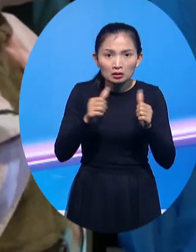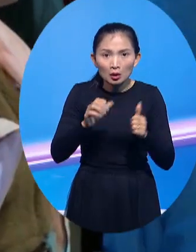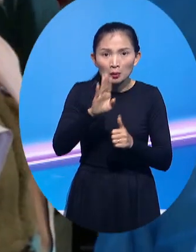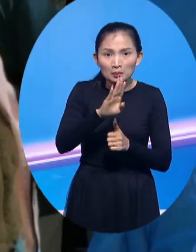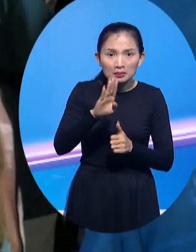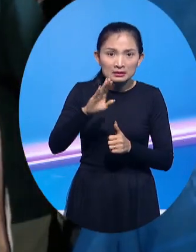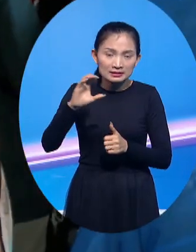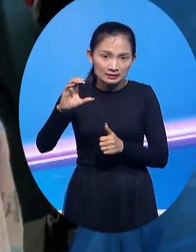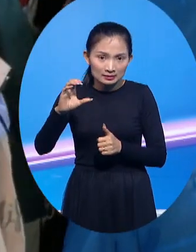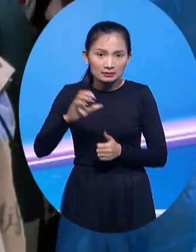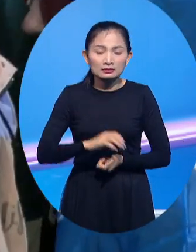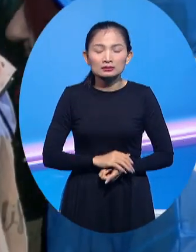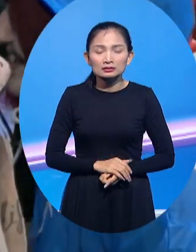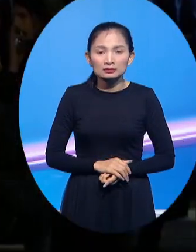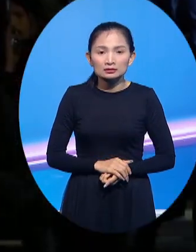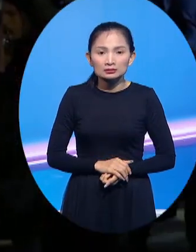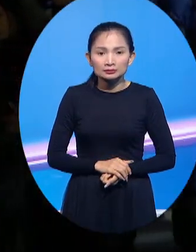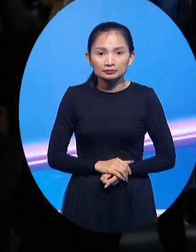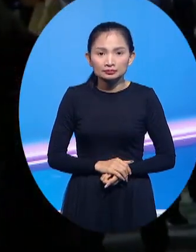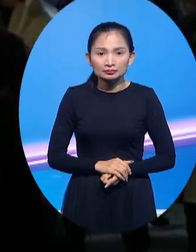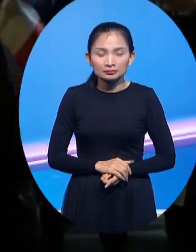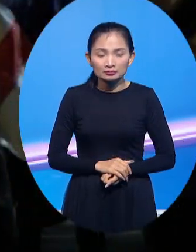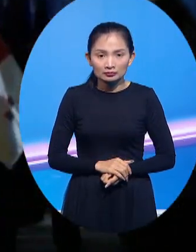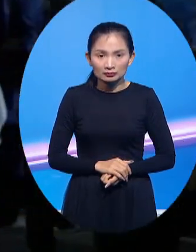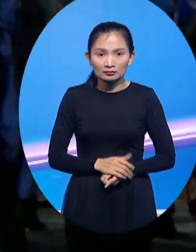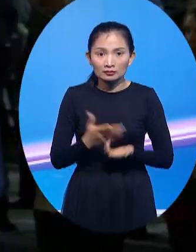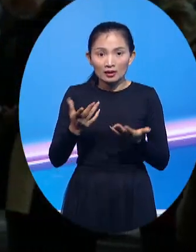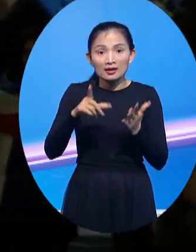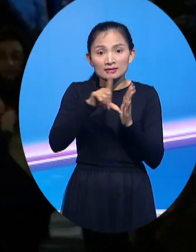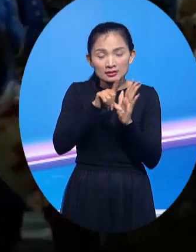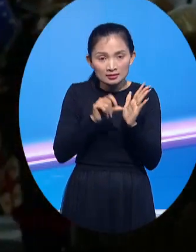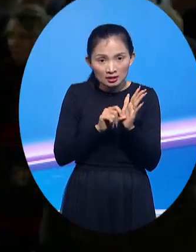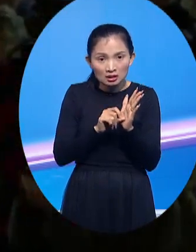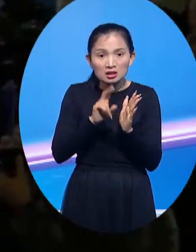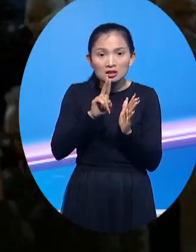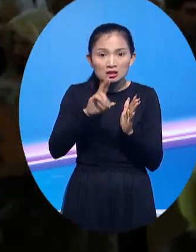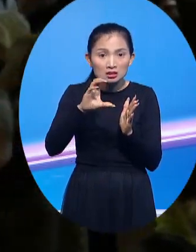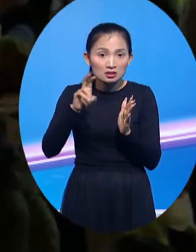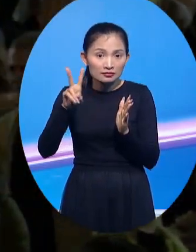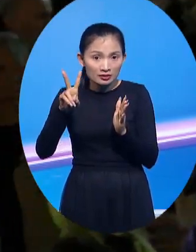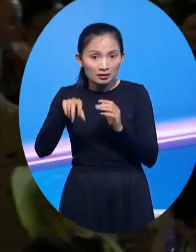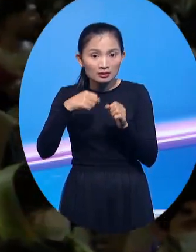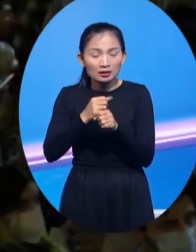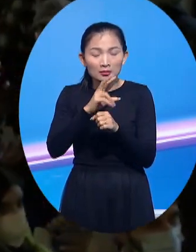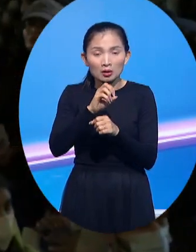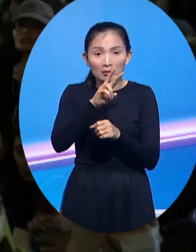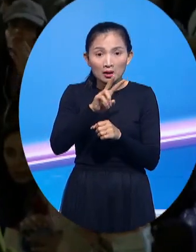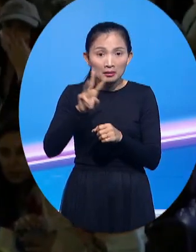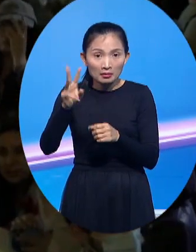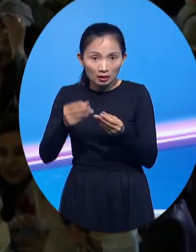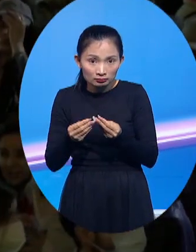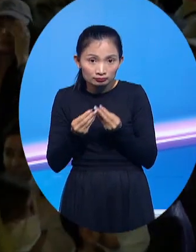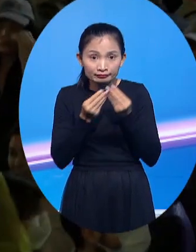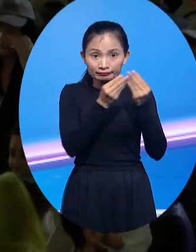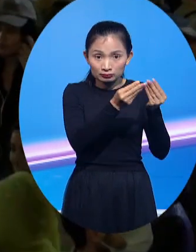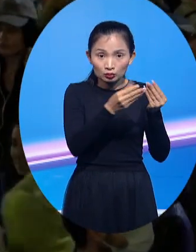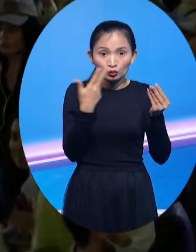EU đã thông qua tư cách ứng cự viên cho crusia giao Thắng 12 năm 2023 nhưng việc triển khai dự luật này đại